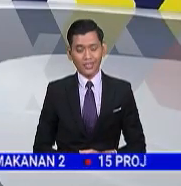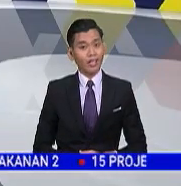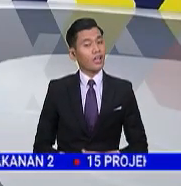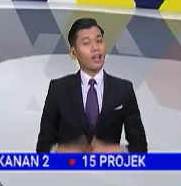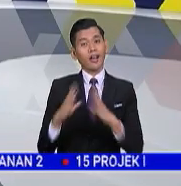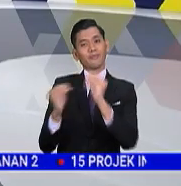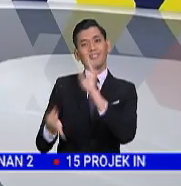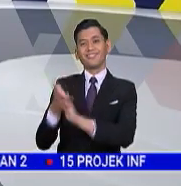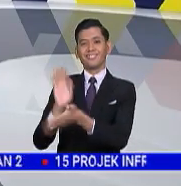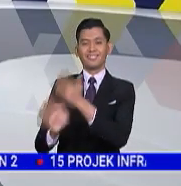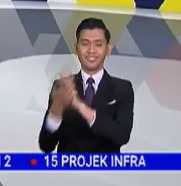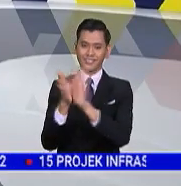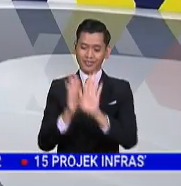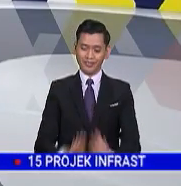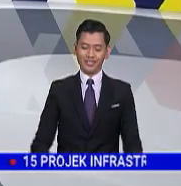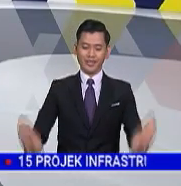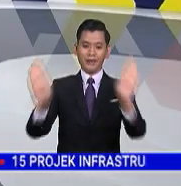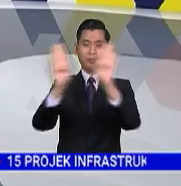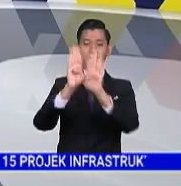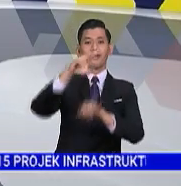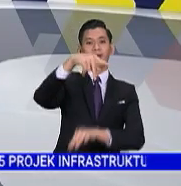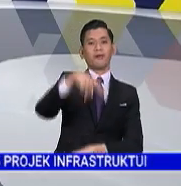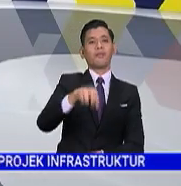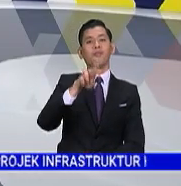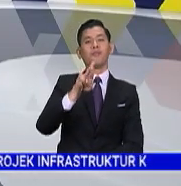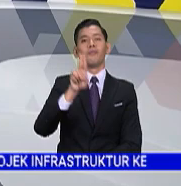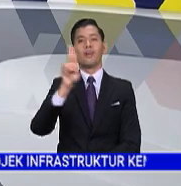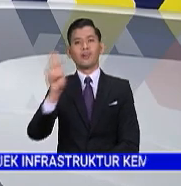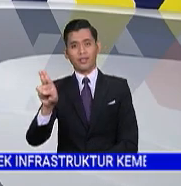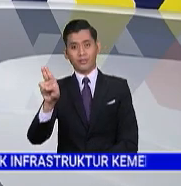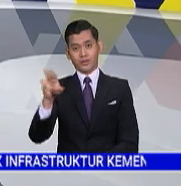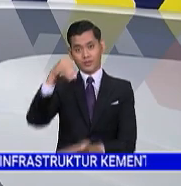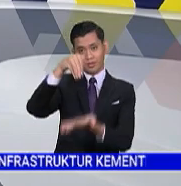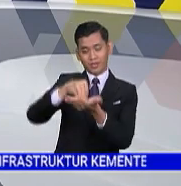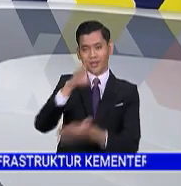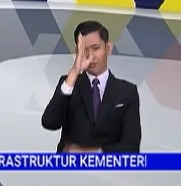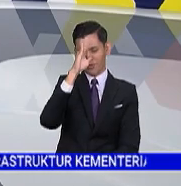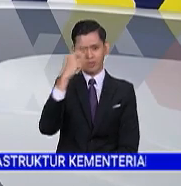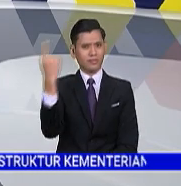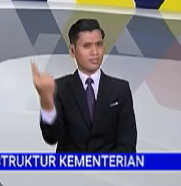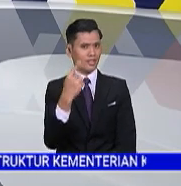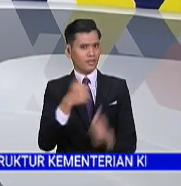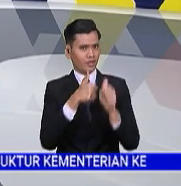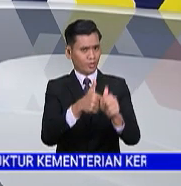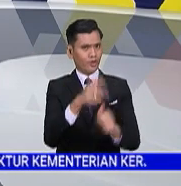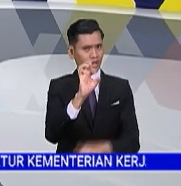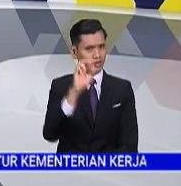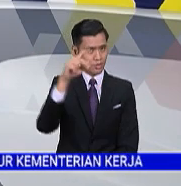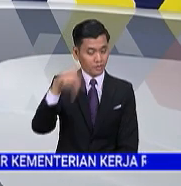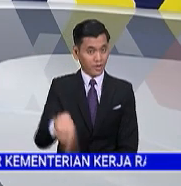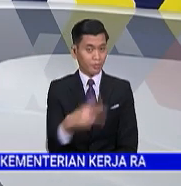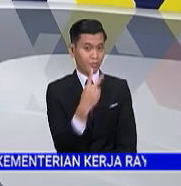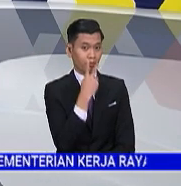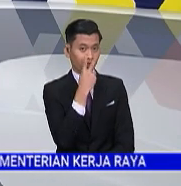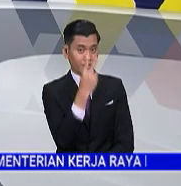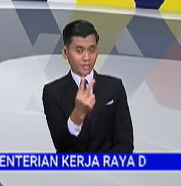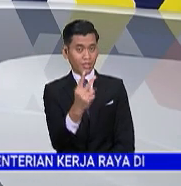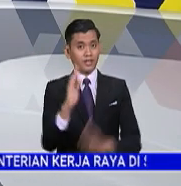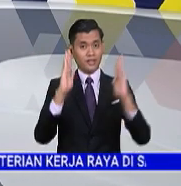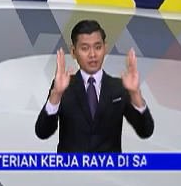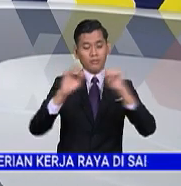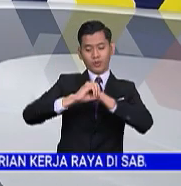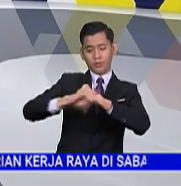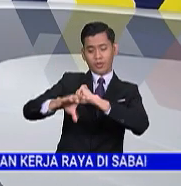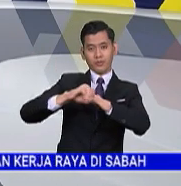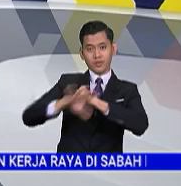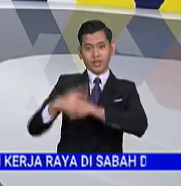Paparan itu mengakhiri lintas langsung dari Studio Mini RTM Melaka malam ini. Sentiasa patuh SOP untuk memastikan tempoh kempen